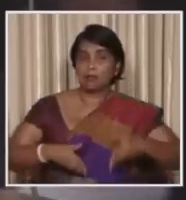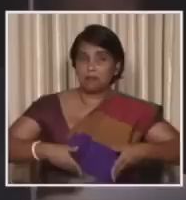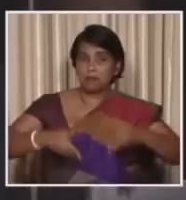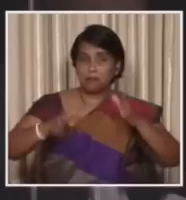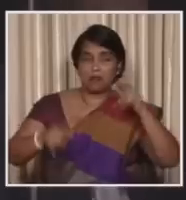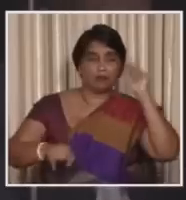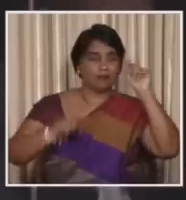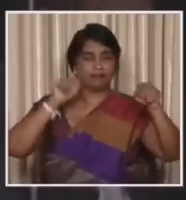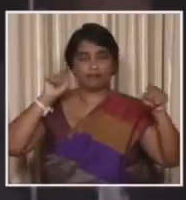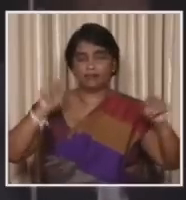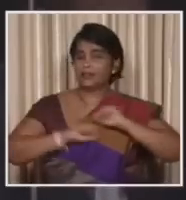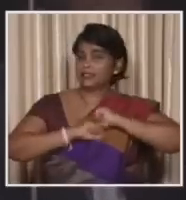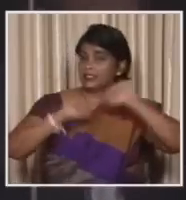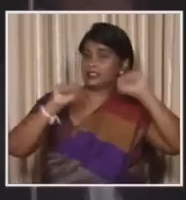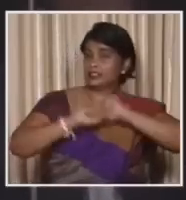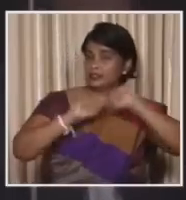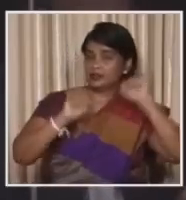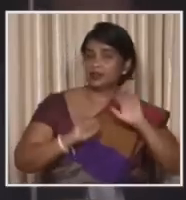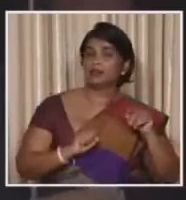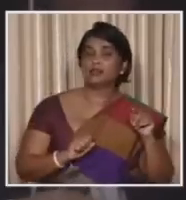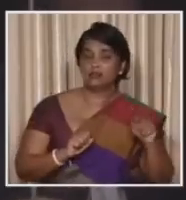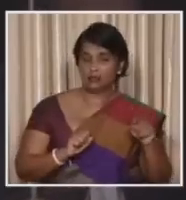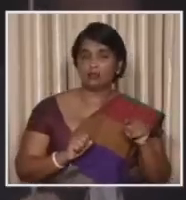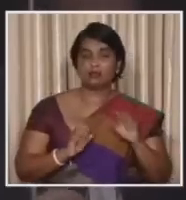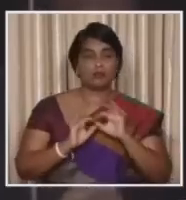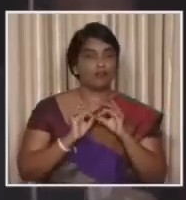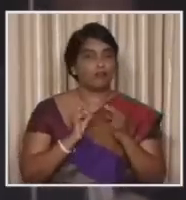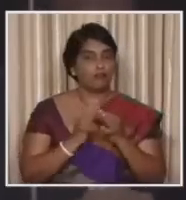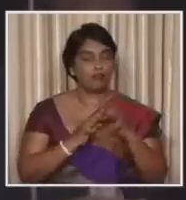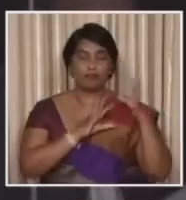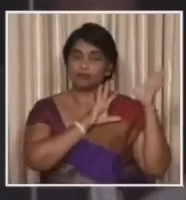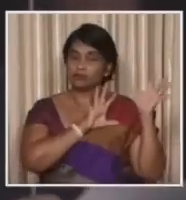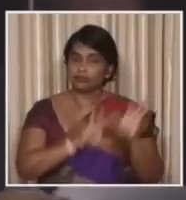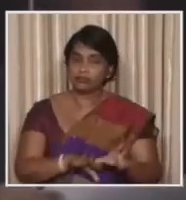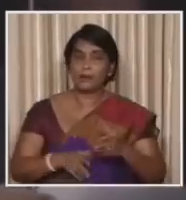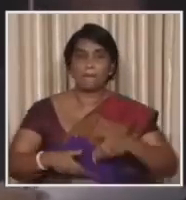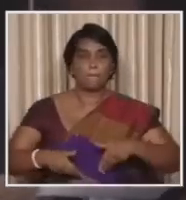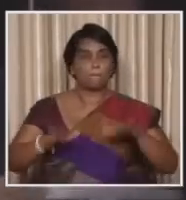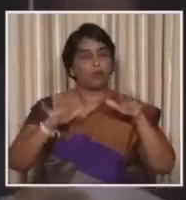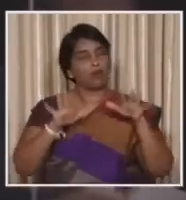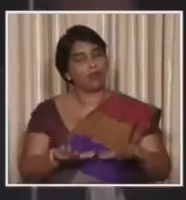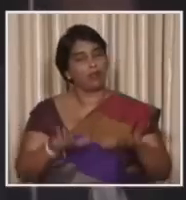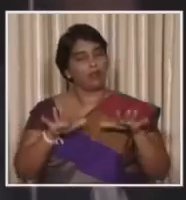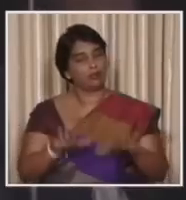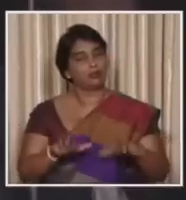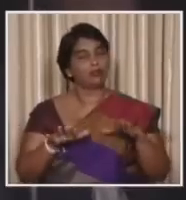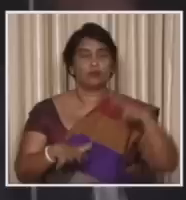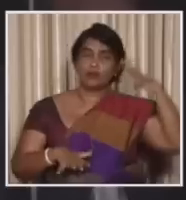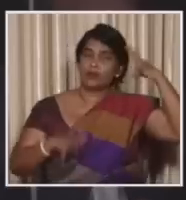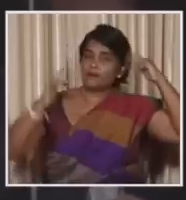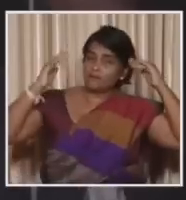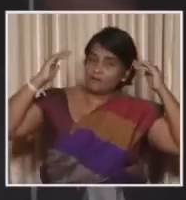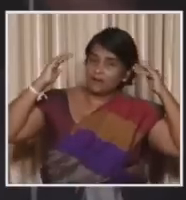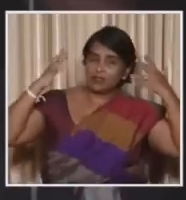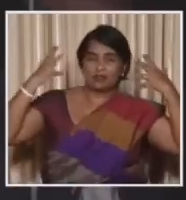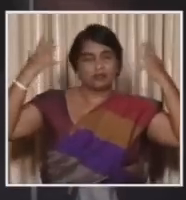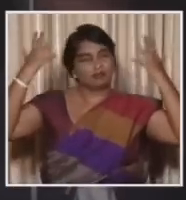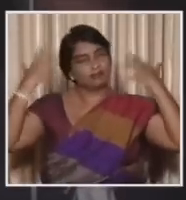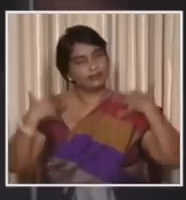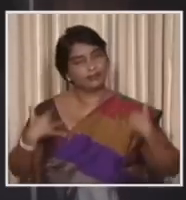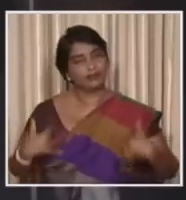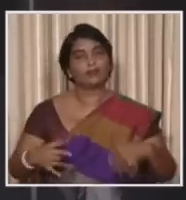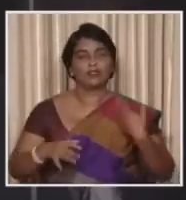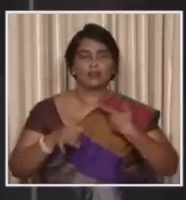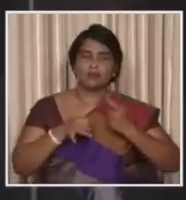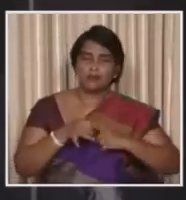අතන මෙතන ඇවතන උද්ඝෝෂණ කර කර ඔවුන්ගේ පවුල් පවා ඇවිල්ලා පාරවල්වල වේලි වේලි වැස්සේ තෙමි තෙමි මේවා